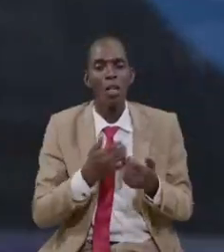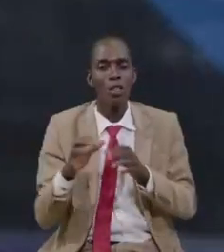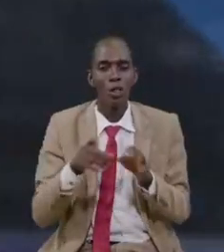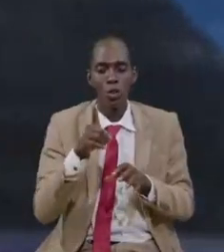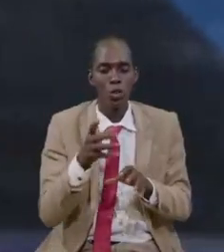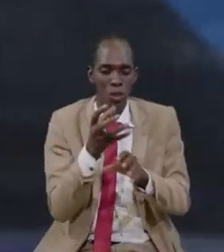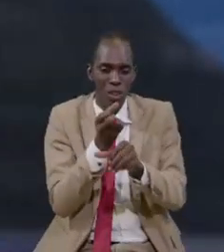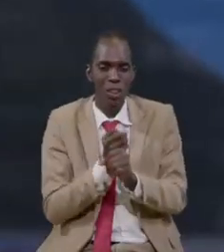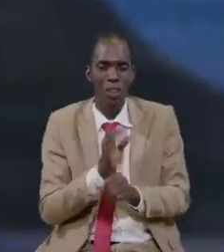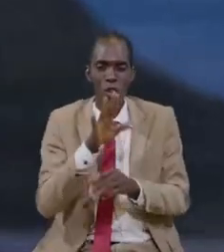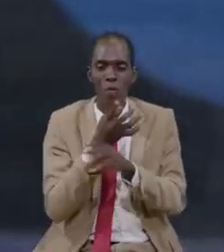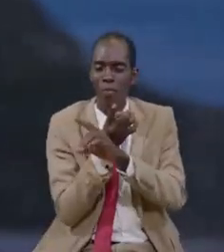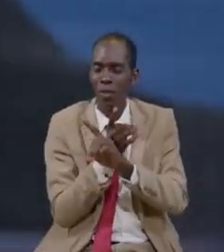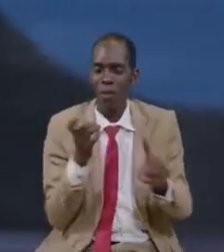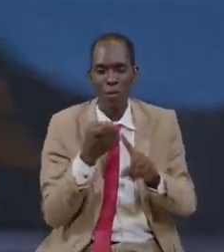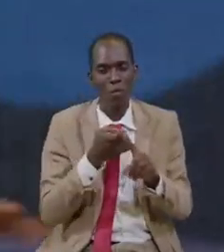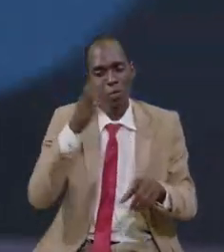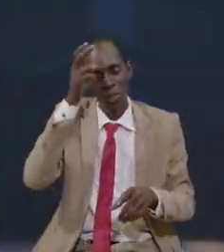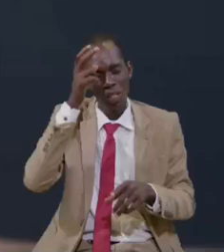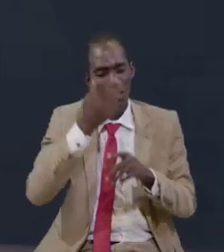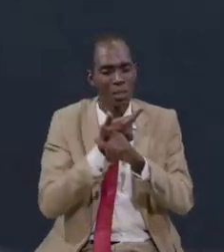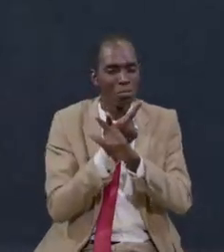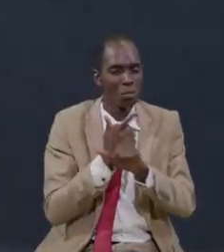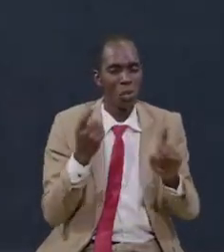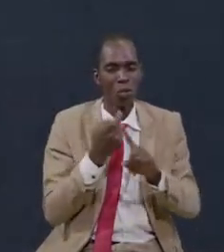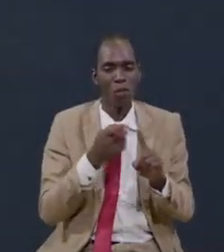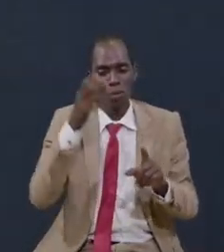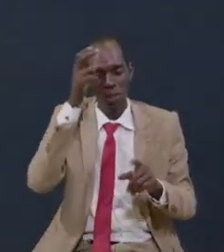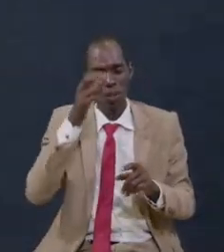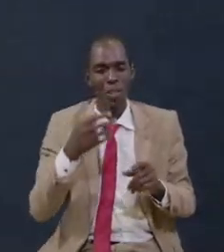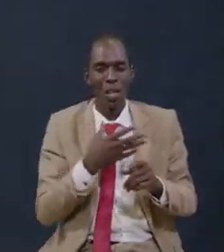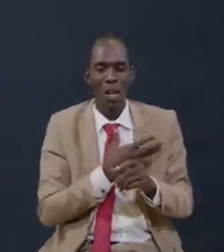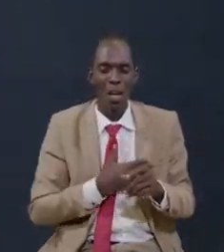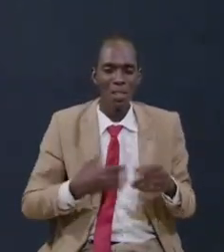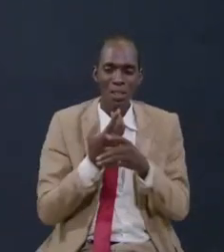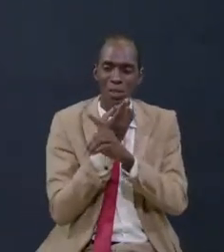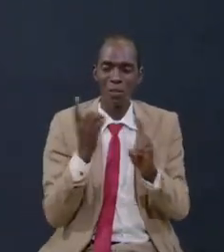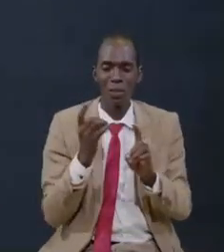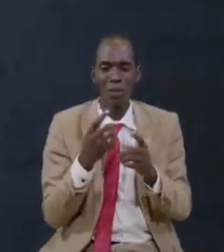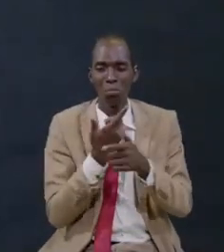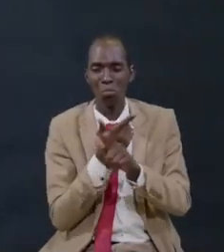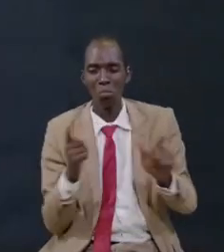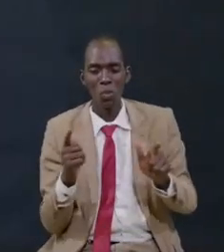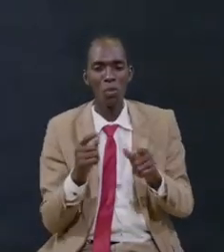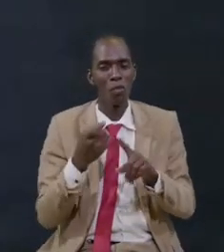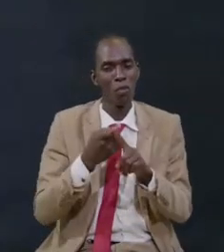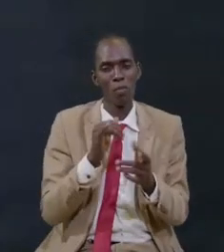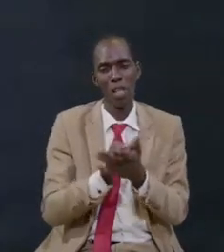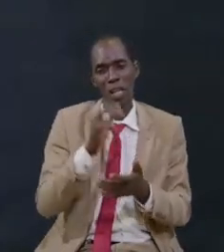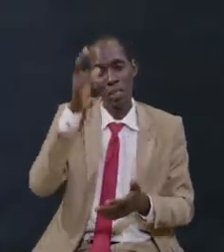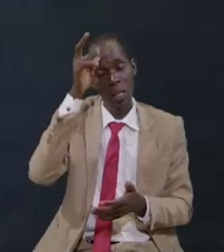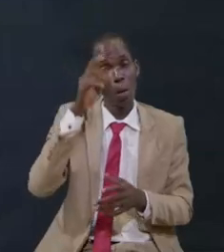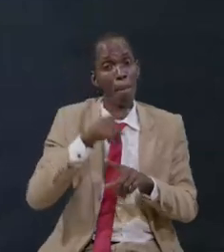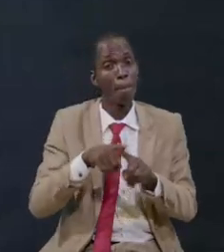comment tu obtiens la libération, la délivrance, la rédemption de ce Satan? C'est la puissance de Dieu